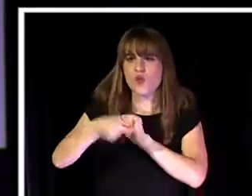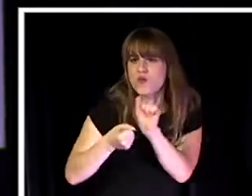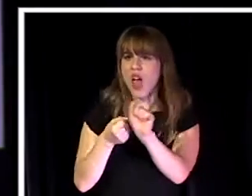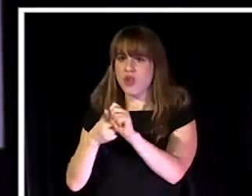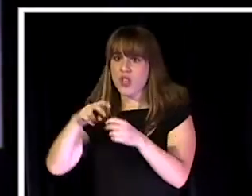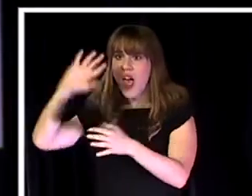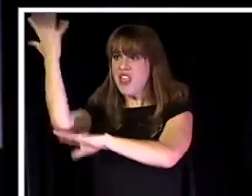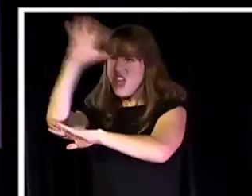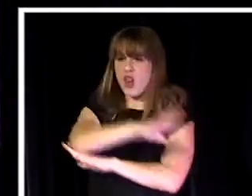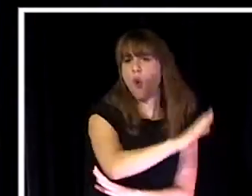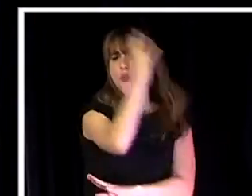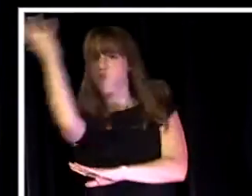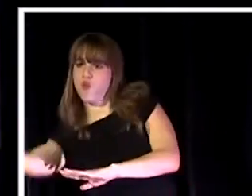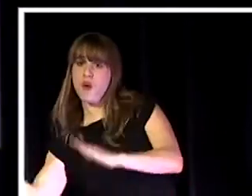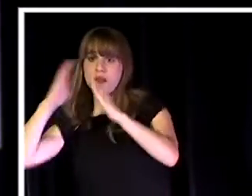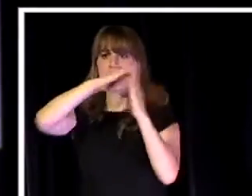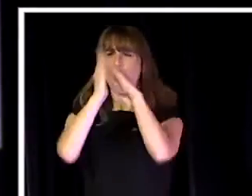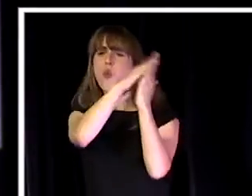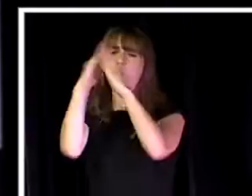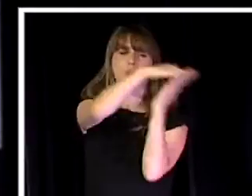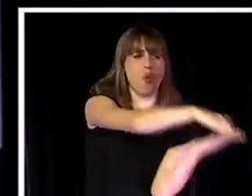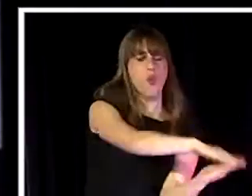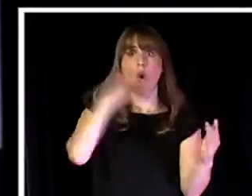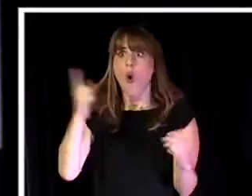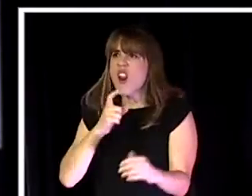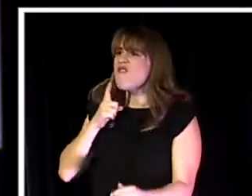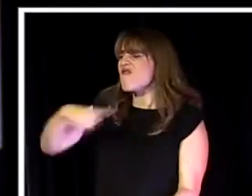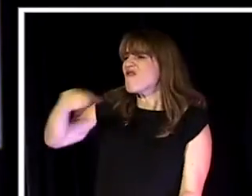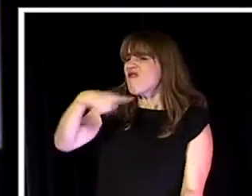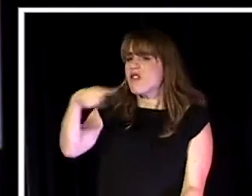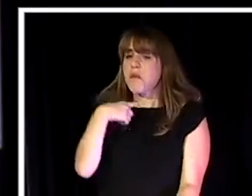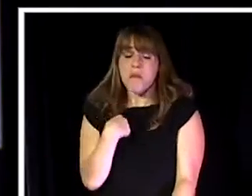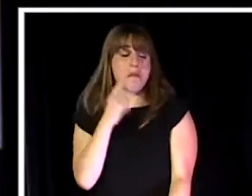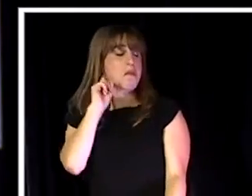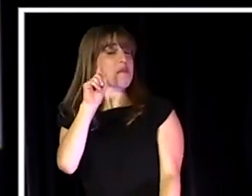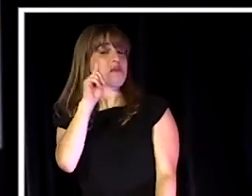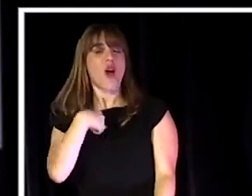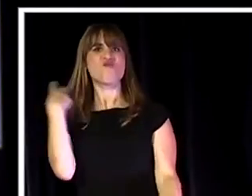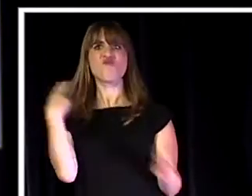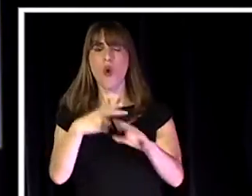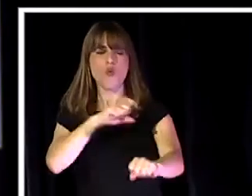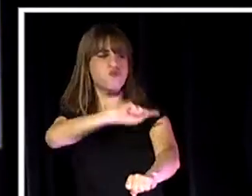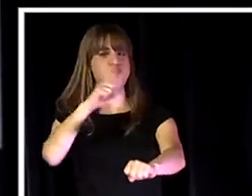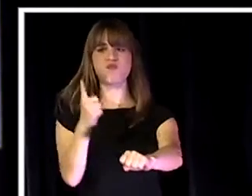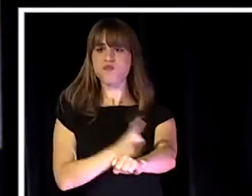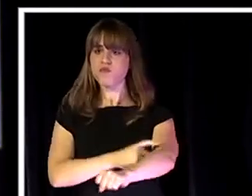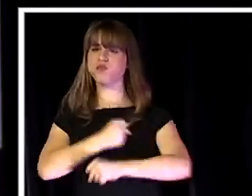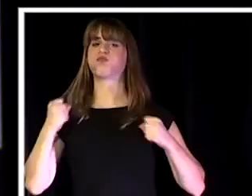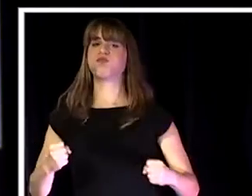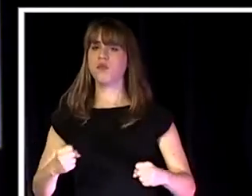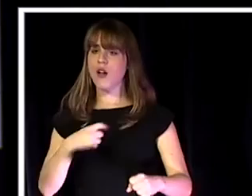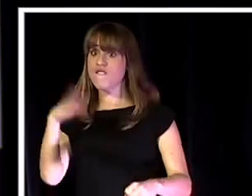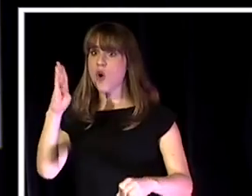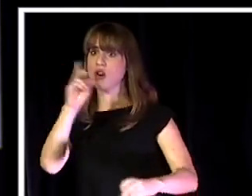δέντρα, σήκωνε τις σκεπές των σπιτιών. Όλοι τον καταριόντουσαν, μα διόλου δεν τον έμελε. Ήταν σπουδαίος, ήταν δυνατός, ήταν